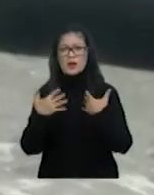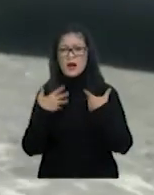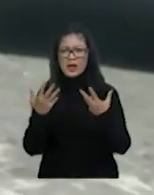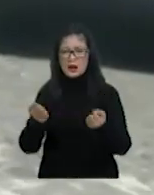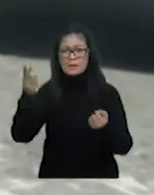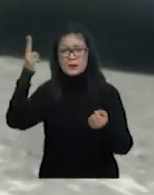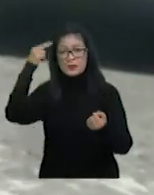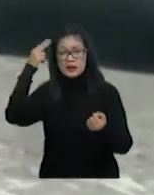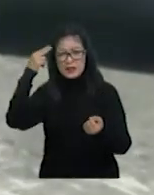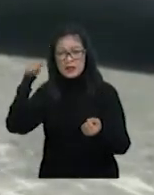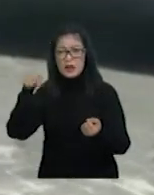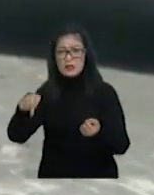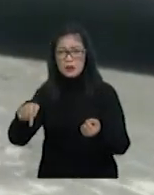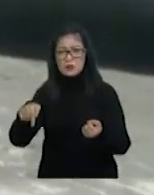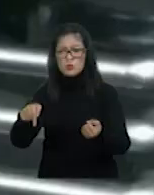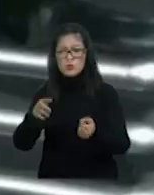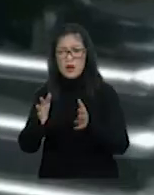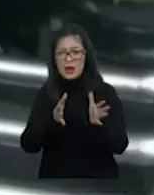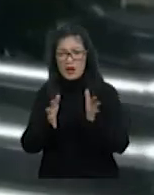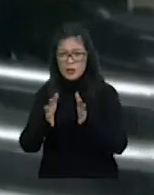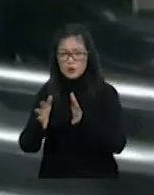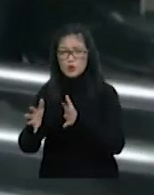tangan mengatasi kelangkaan BBM ini.